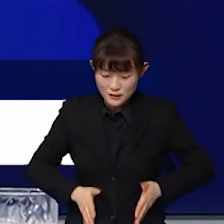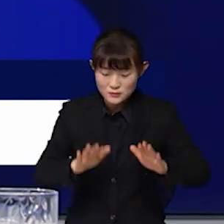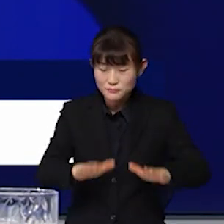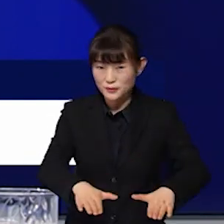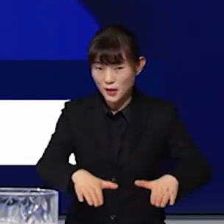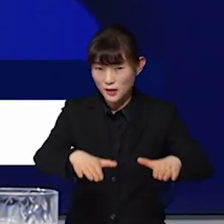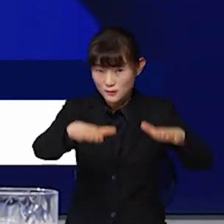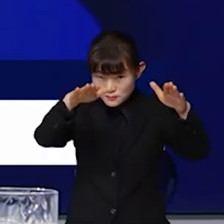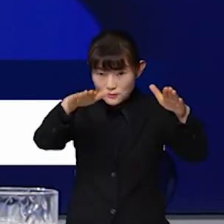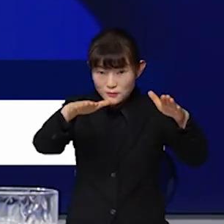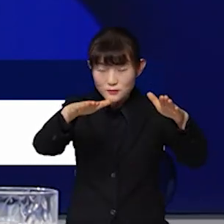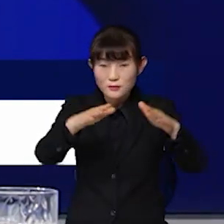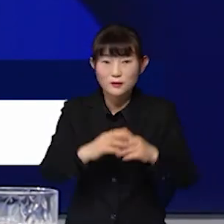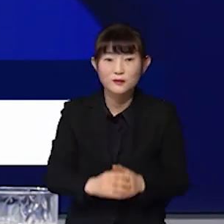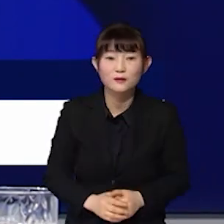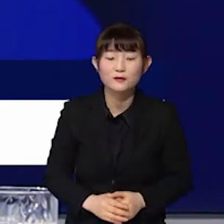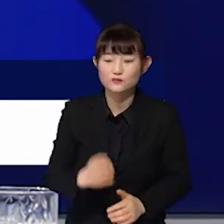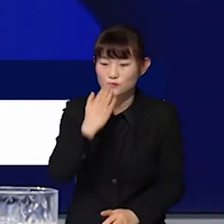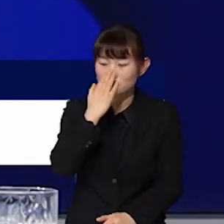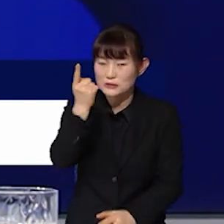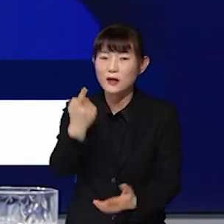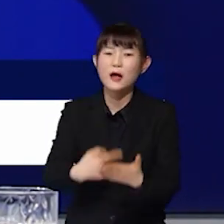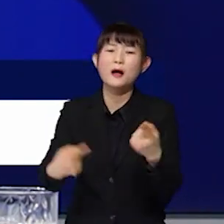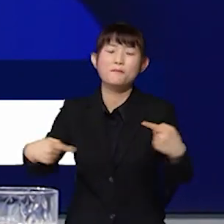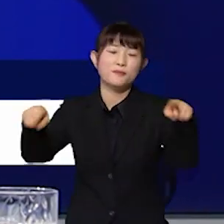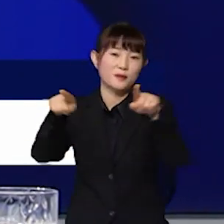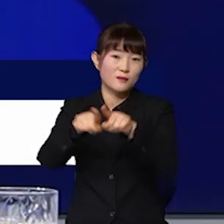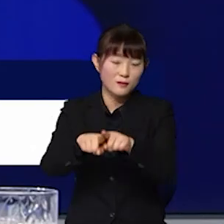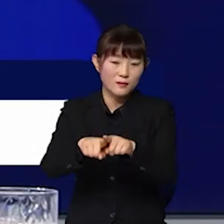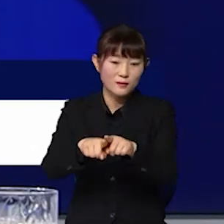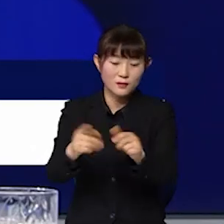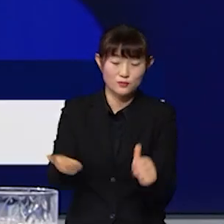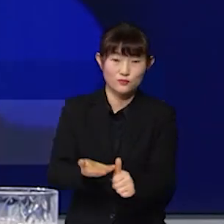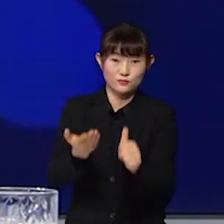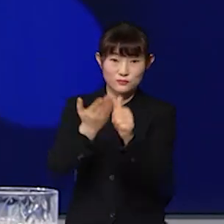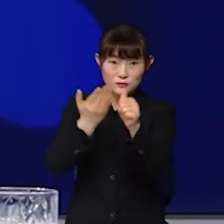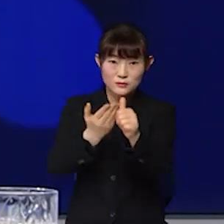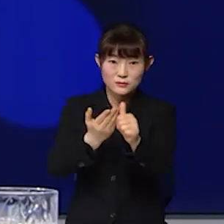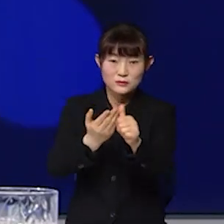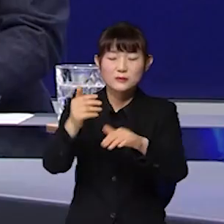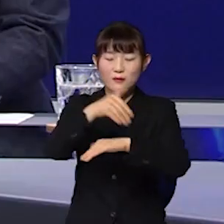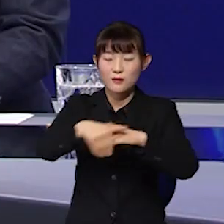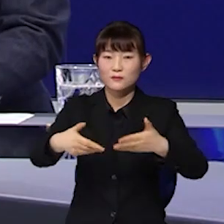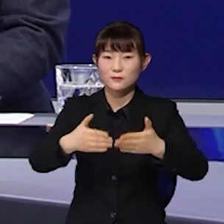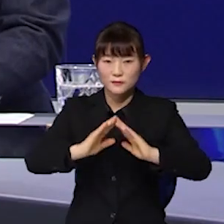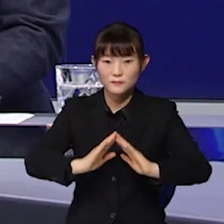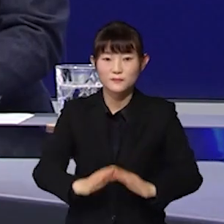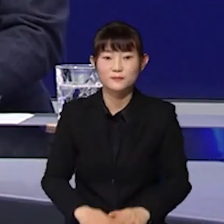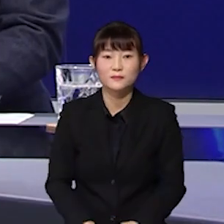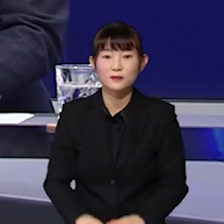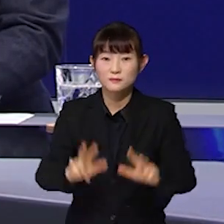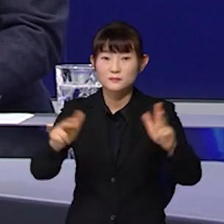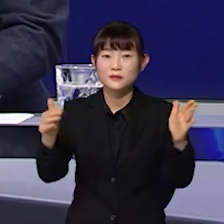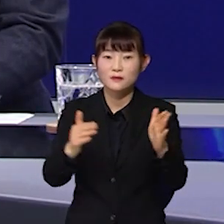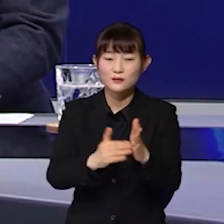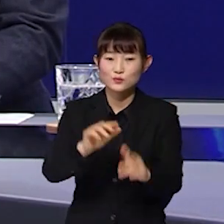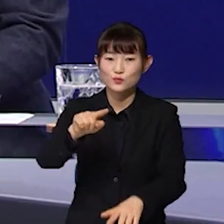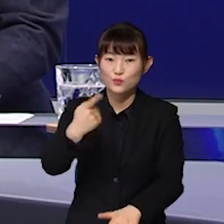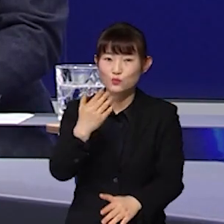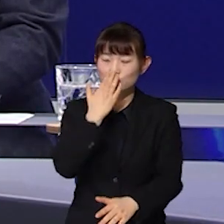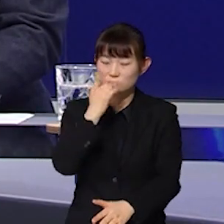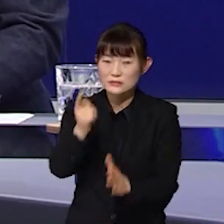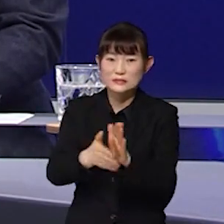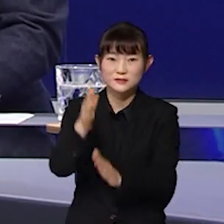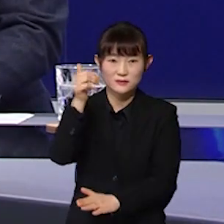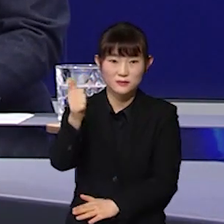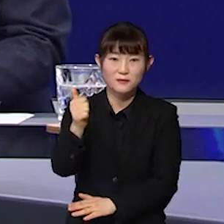우리 지방자치단체가 부모들과 같이 키우는 전략들 같이 지금 진행을 해 나가려고 합니다네 지금까지 노광규